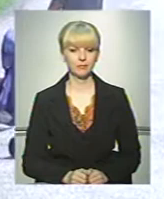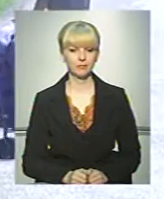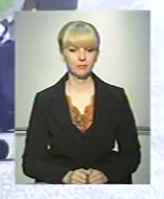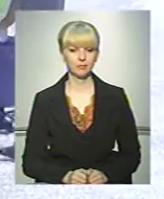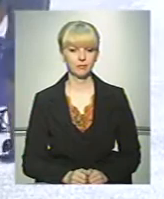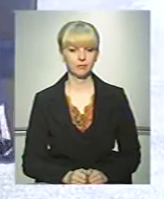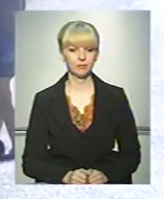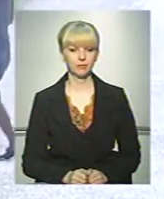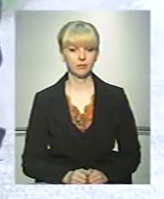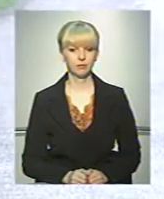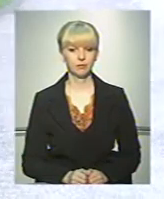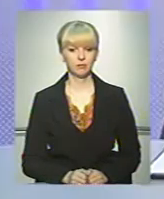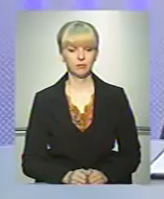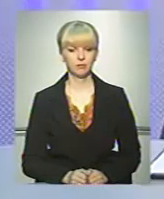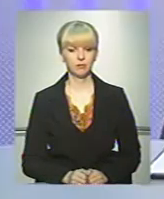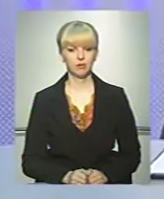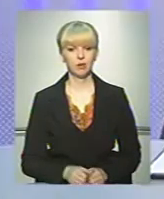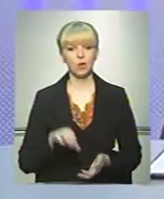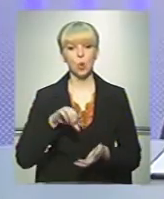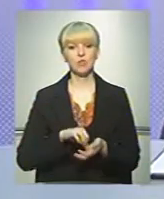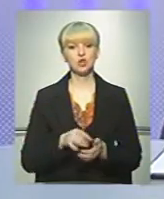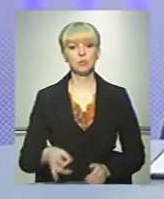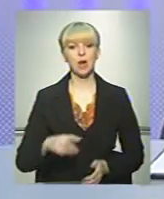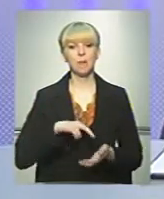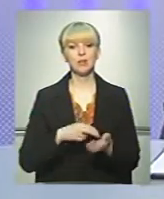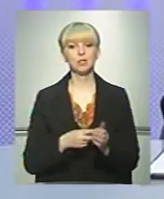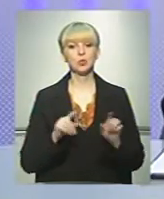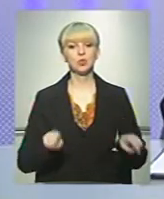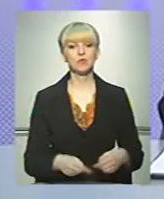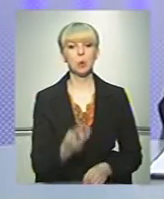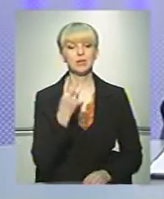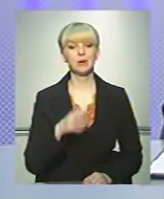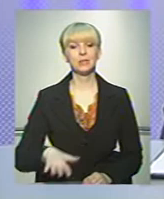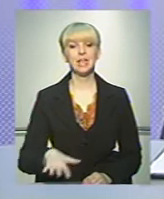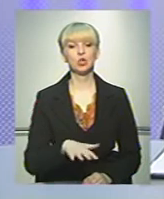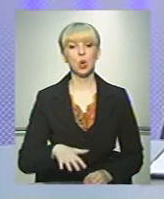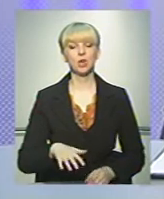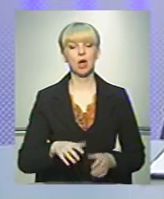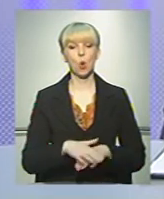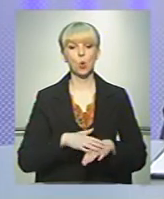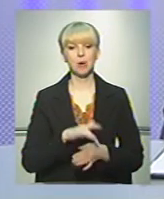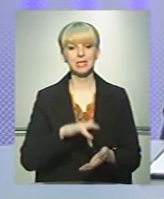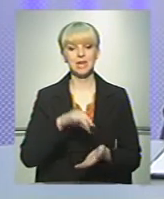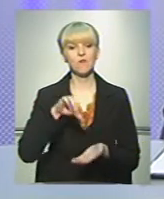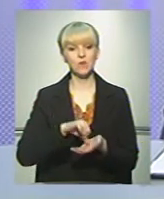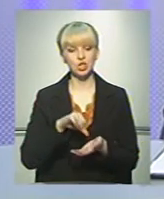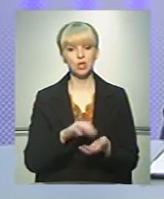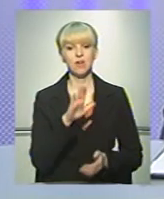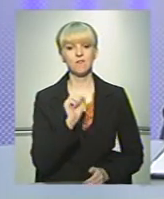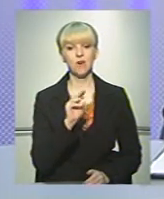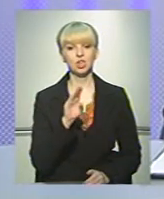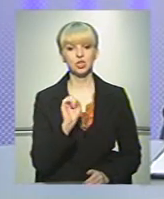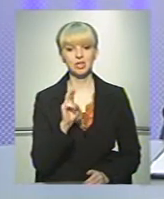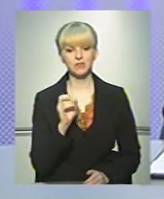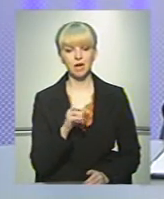Буліга, телеканал «Буковина». У Вижницькому районі планують створити 3 територіальні громади з центрами у Вижниці, Вашківцях